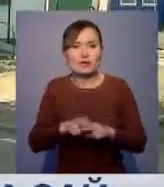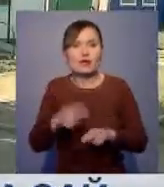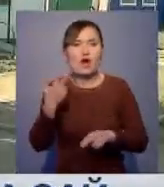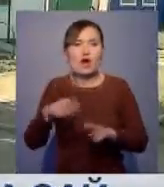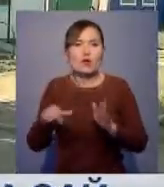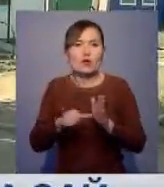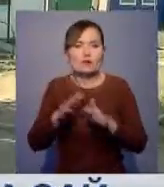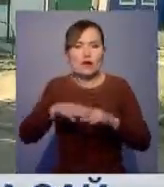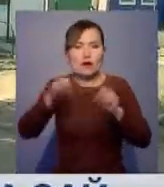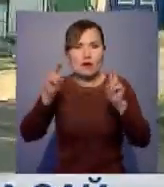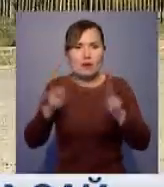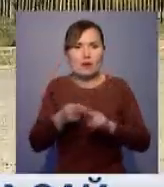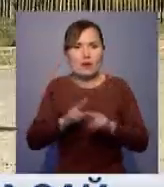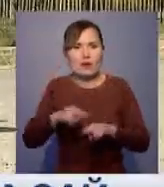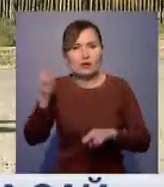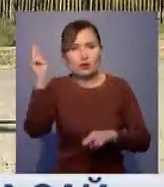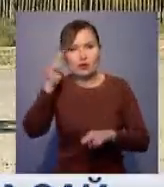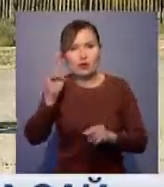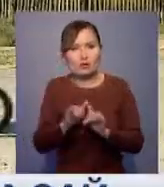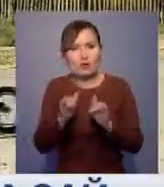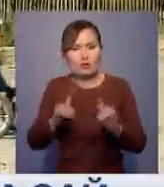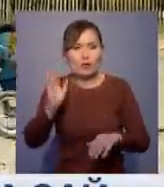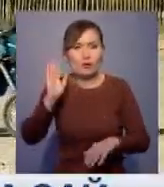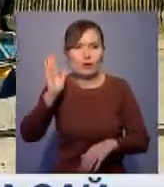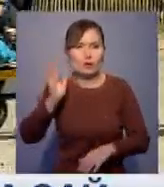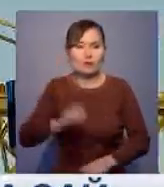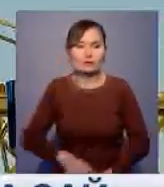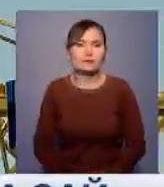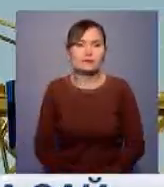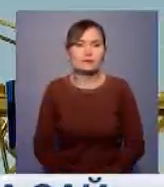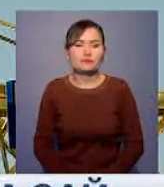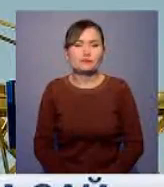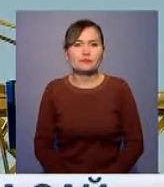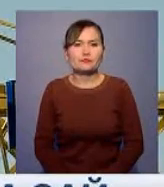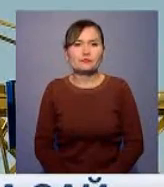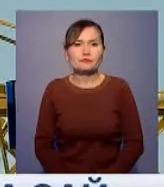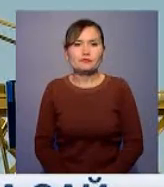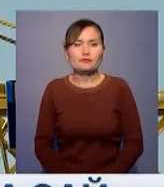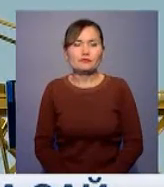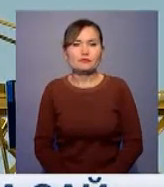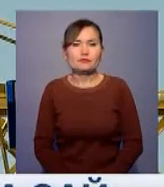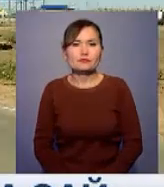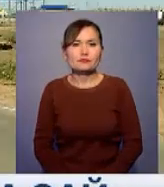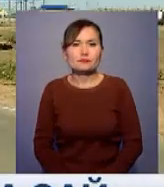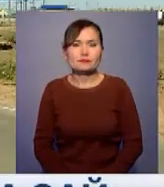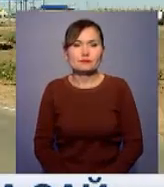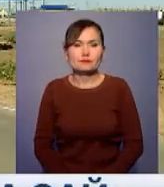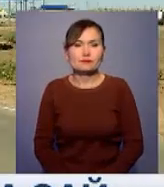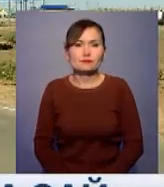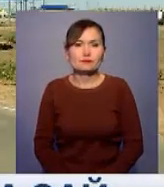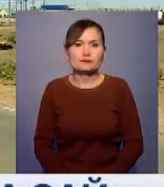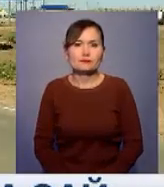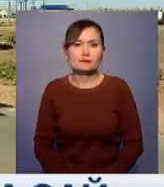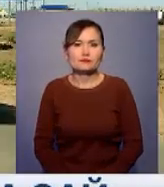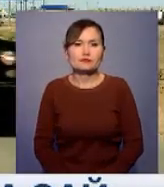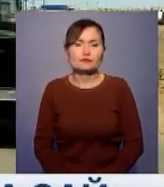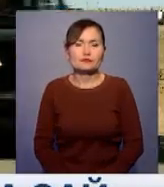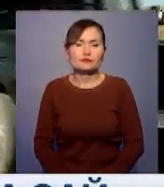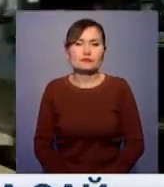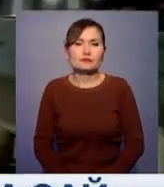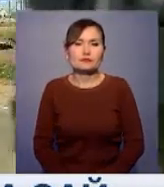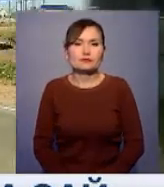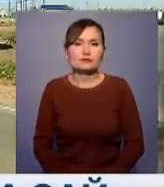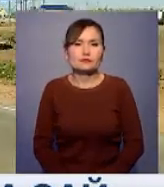36 мамандық бойынша білімдерін жетілдірмек. Талғат Серікқалиұлы, Болат Жарылғасов, Қанат Махмұтов, Батыс Қазақстан облысы,